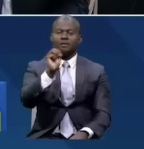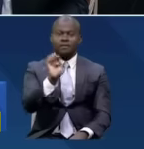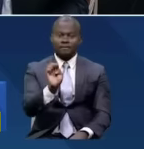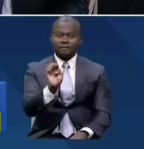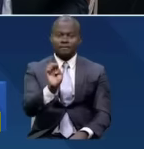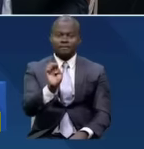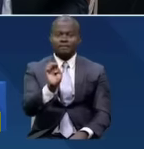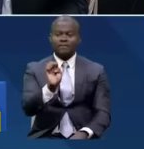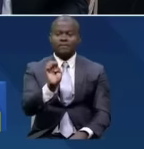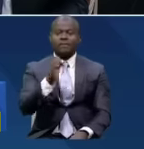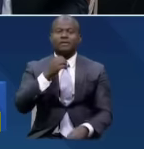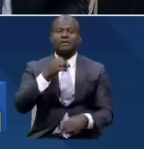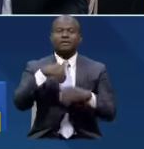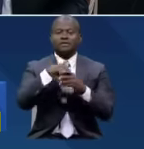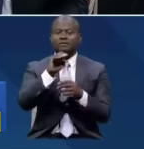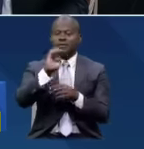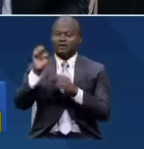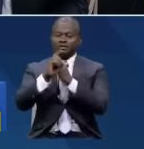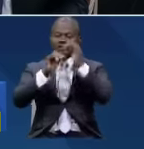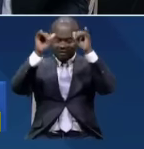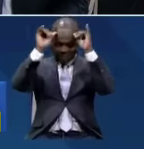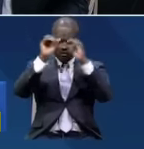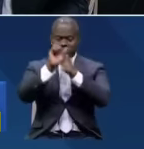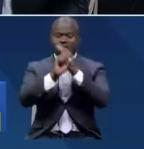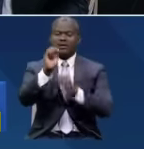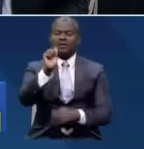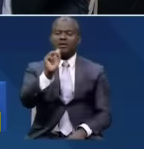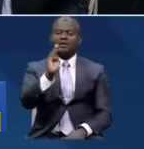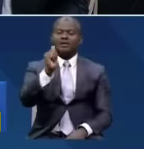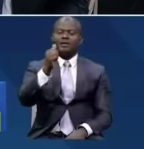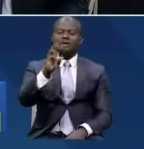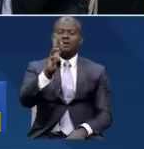Ndi mu ntara y'Iburasirazuba, Akarere ka Nyagatare, mu Murenge wa Tabagwe.